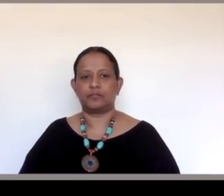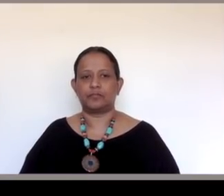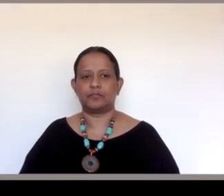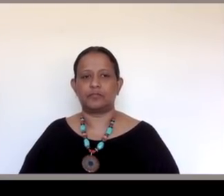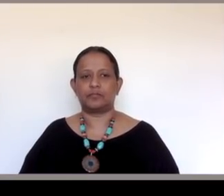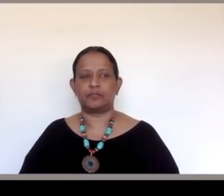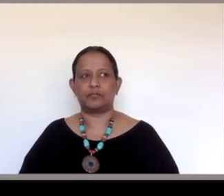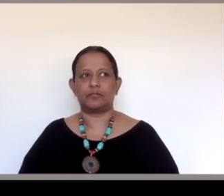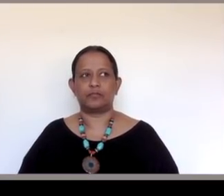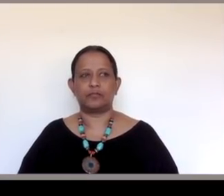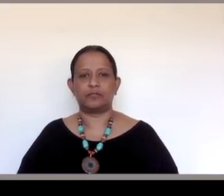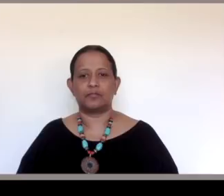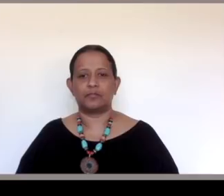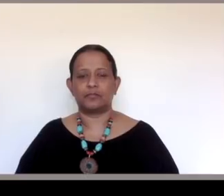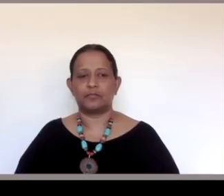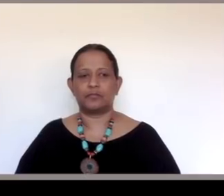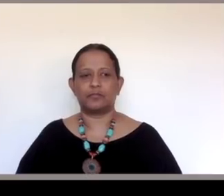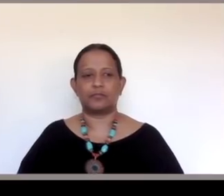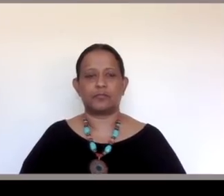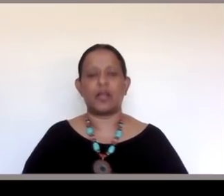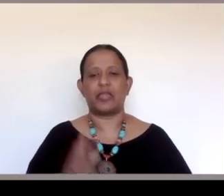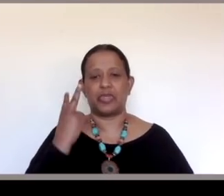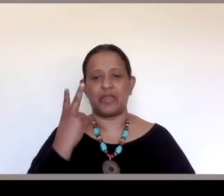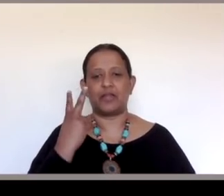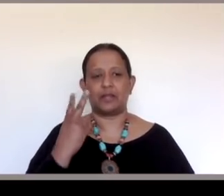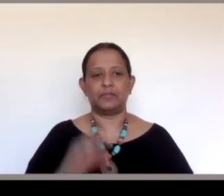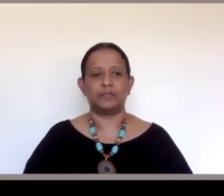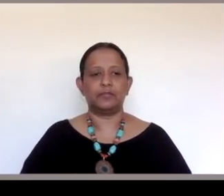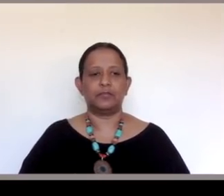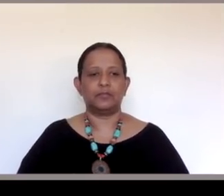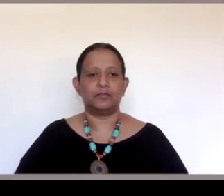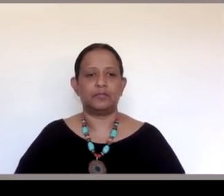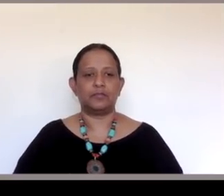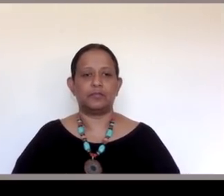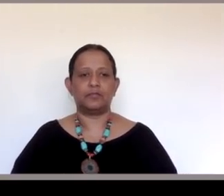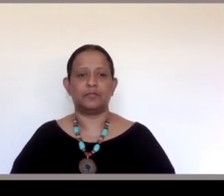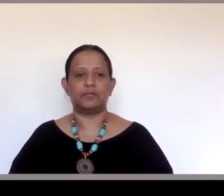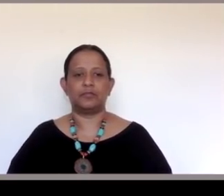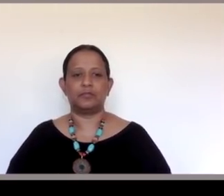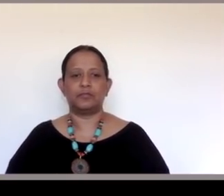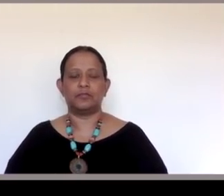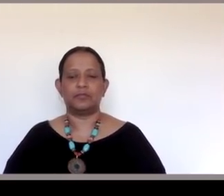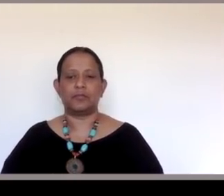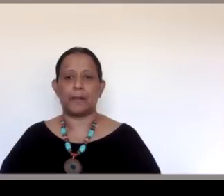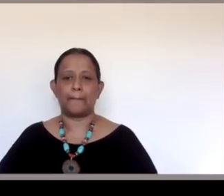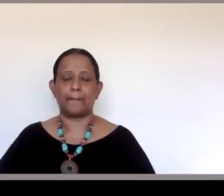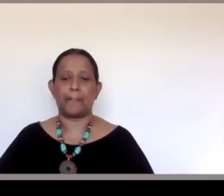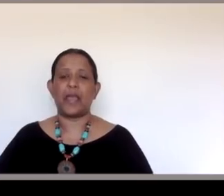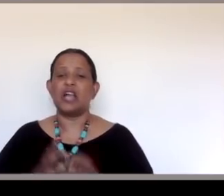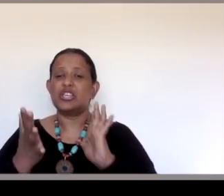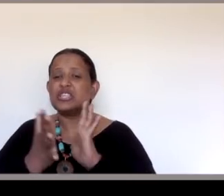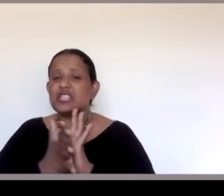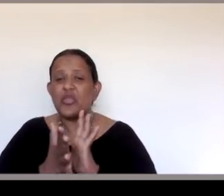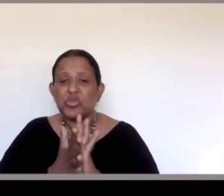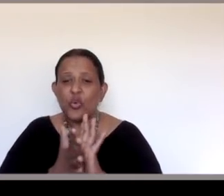நாம் ஹரி ஆகல்பதி பீமாய் மகிழ்ச்சியை குறித்து தேவனுடைய கருத்து என்னவென்றால் சரியான